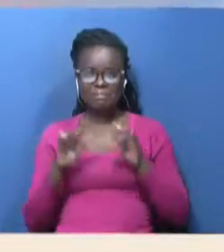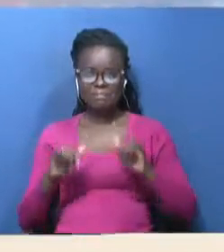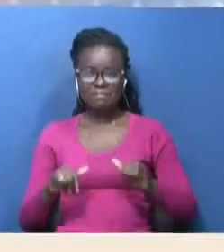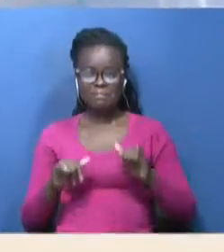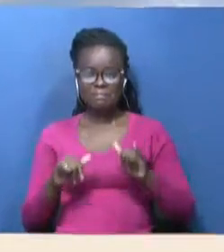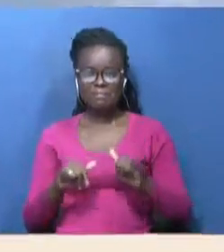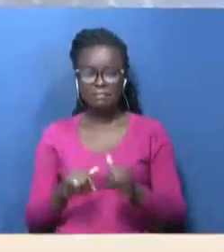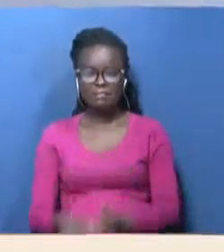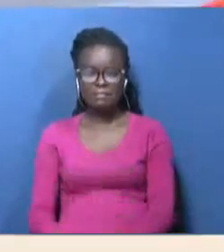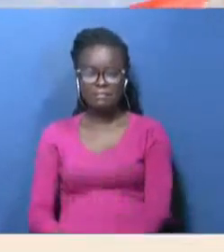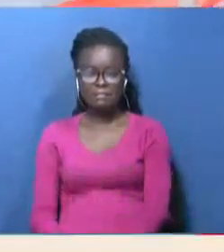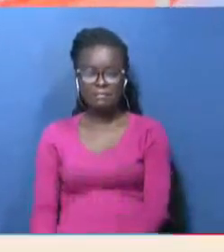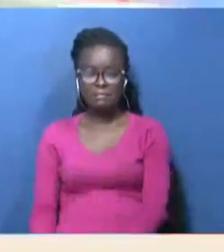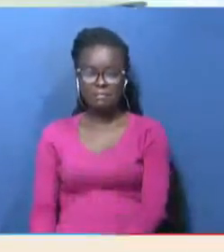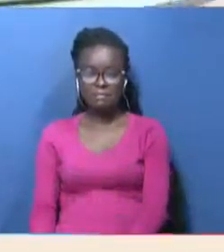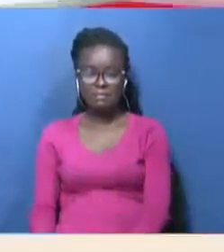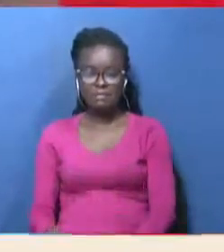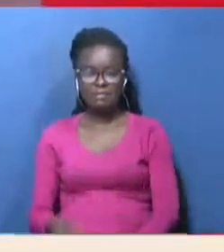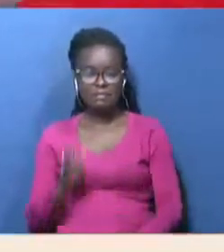Ndũgagĩthiĩ kũraihu.